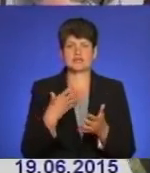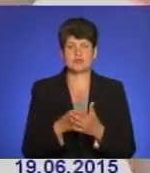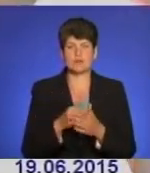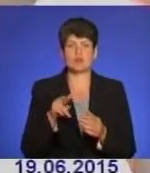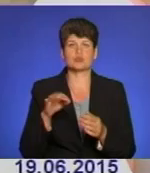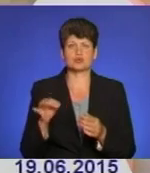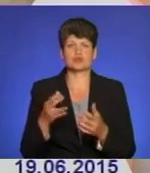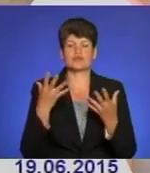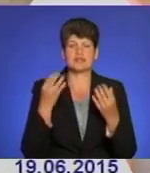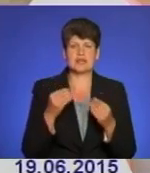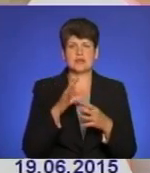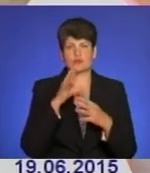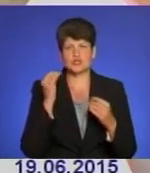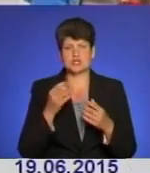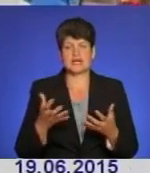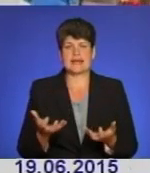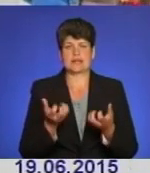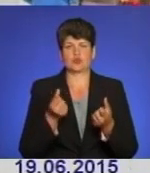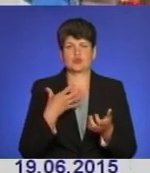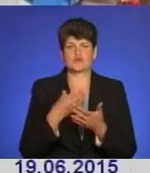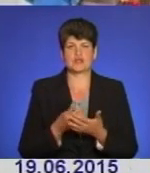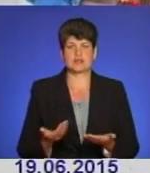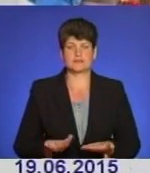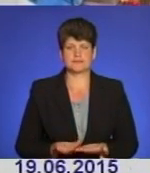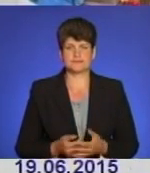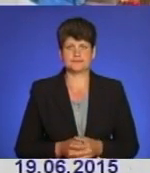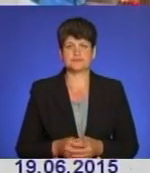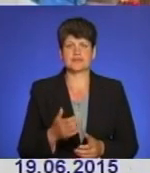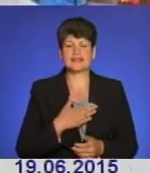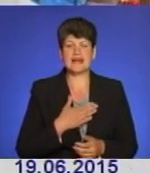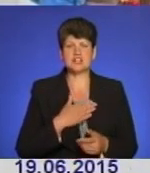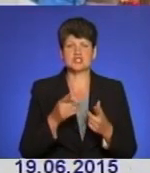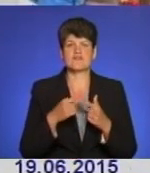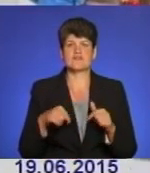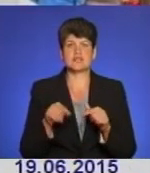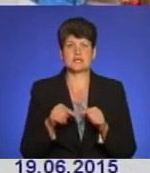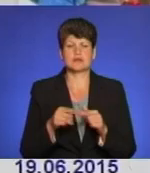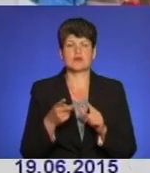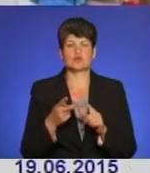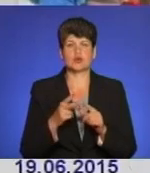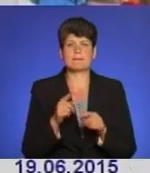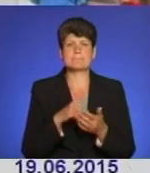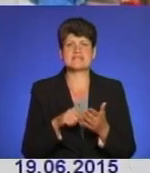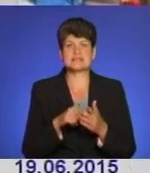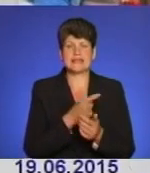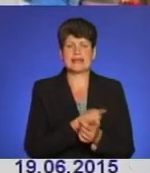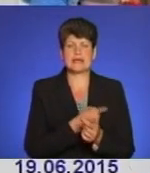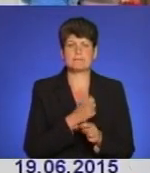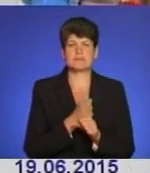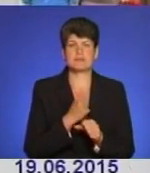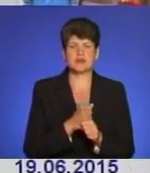вдень і вночі рятують чиїсь життя. Наше відділення, кардіологічне відділення у 2-й міській лікарні, працює